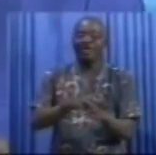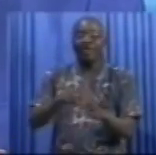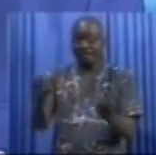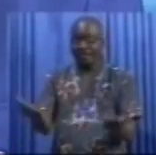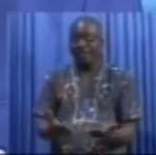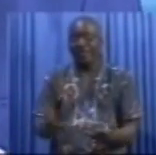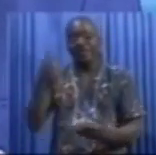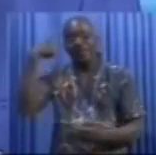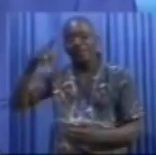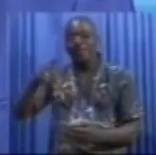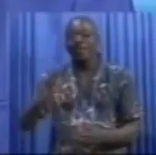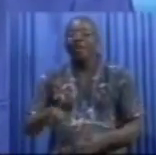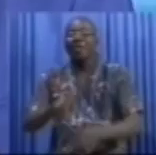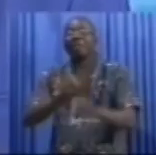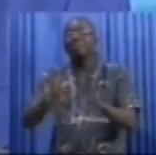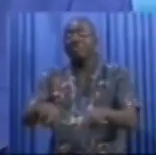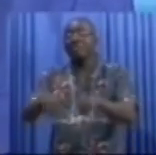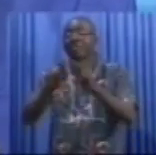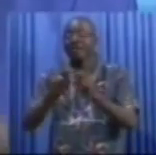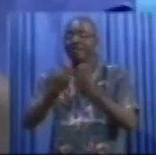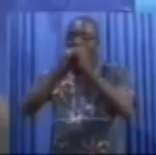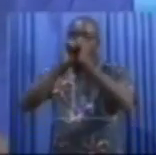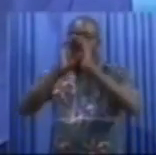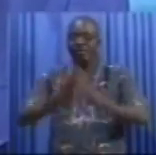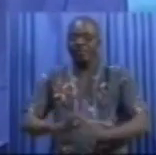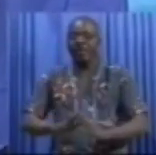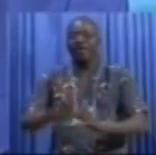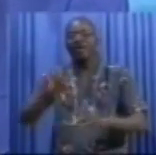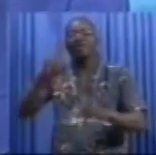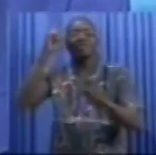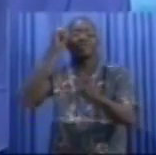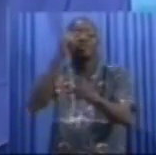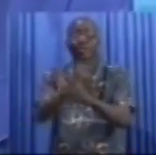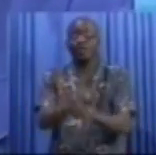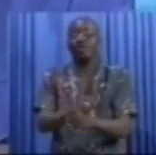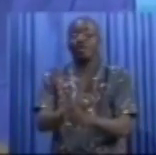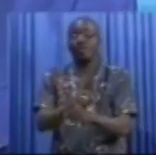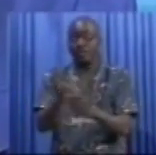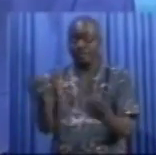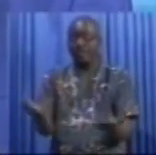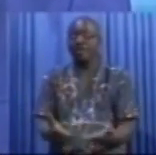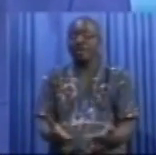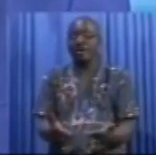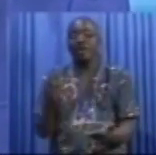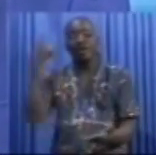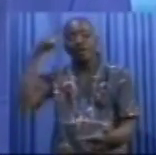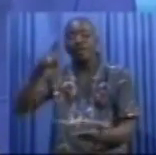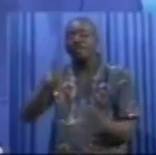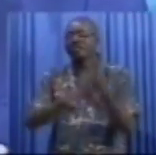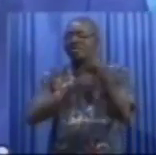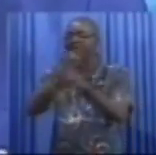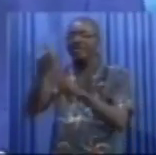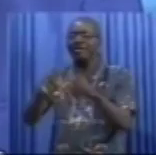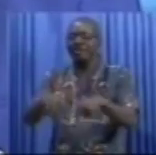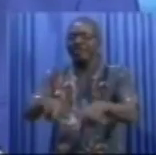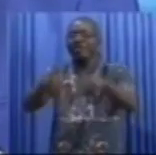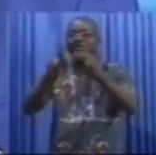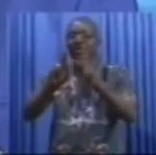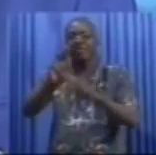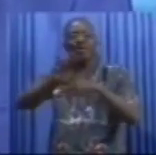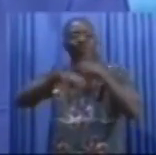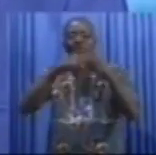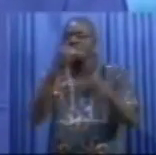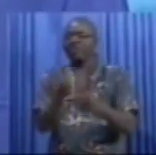pour permettre la quiétude, pour permettre la paix. Et quand on vient, c'est justement cette soumission, hein, ce civisme-là qui permet justement à tout le monde de